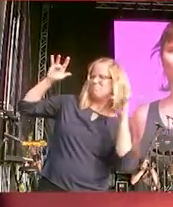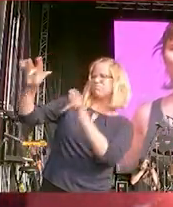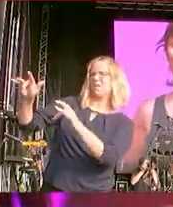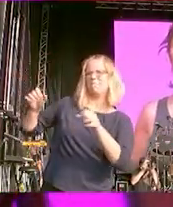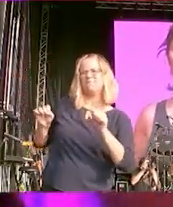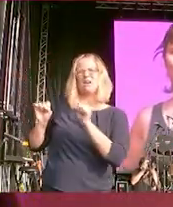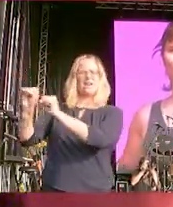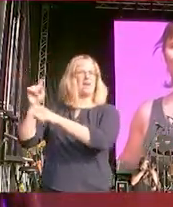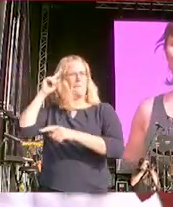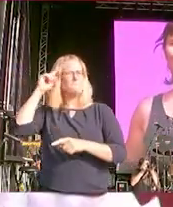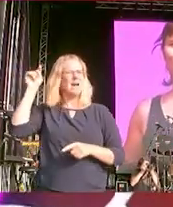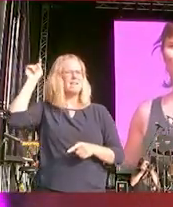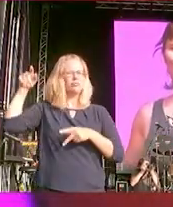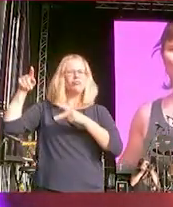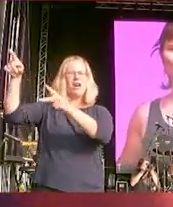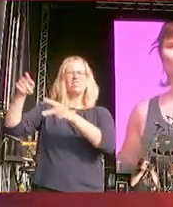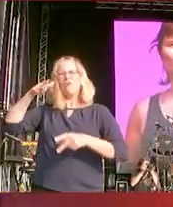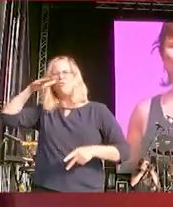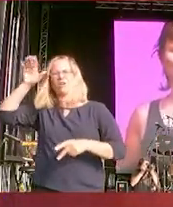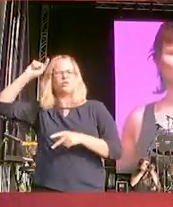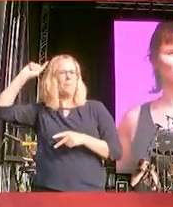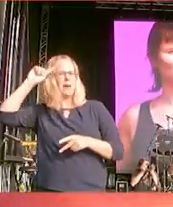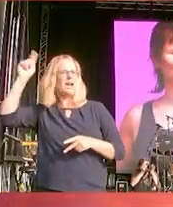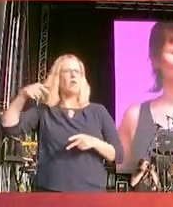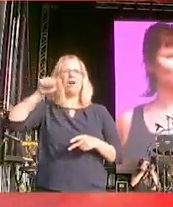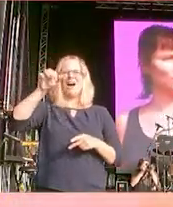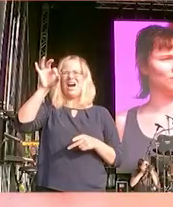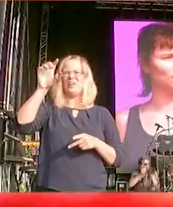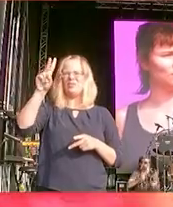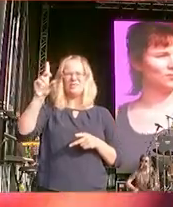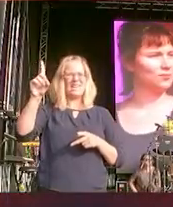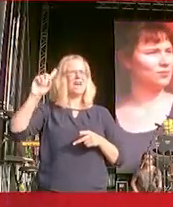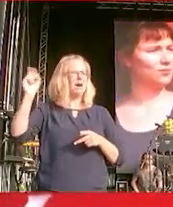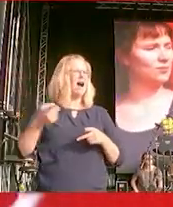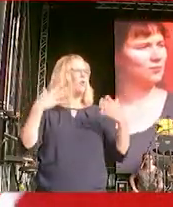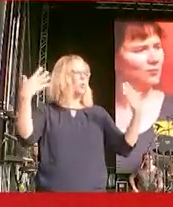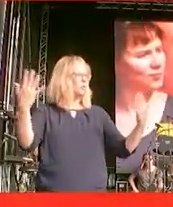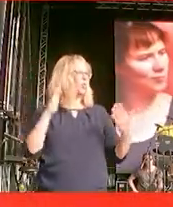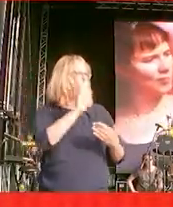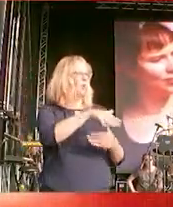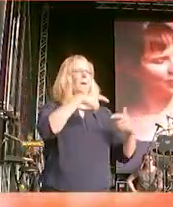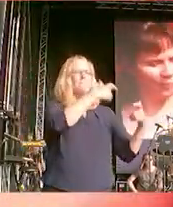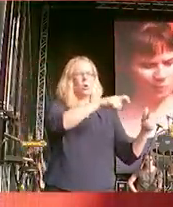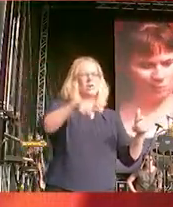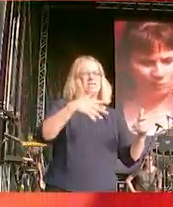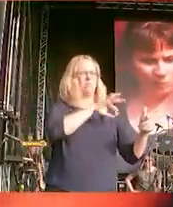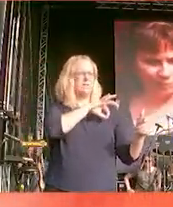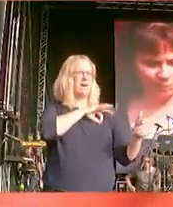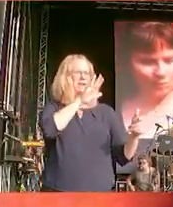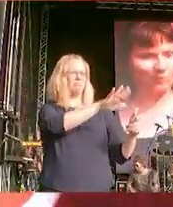damit meinen wir die AfD, aber damit meinen wir auch die autoritäre Wende bürgerlicher Parteien und ihren Rassismus der sogenannten